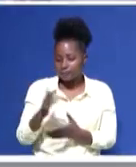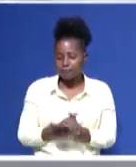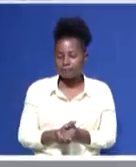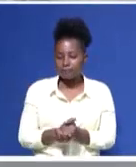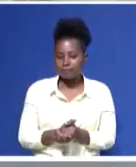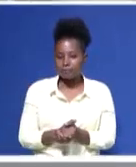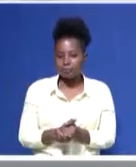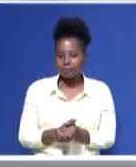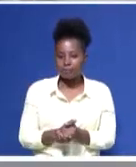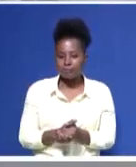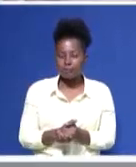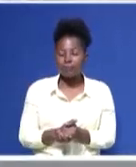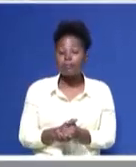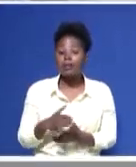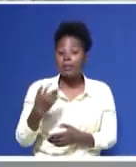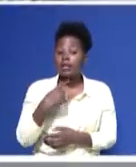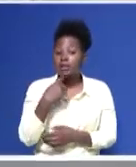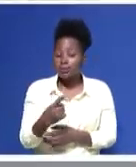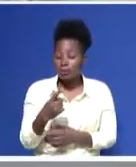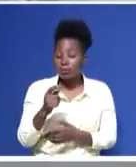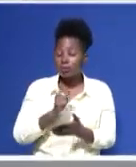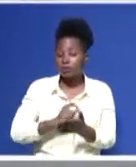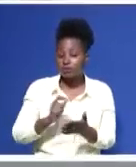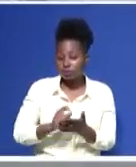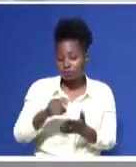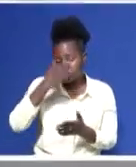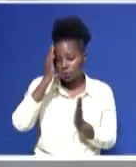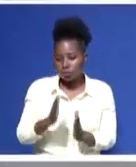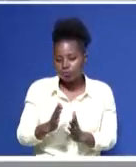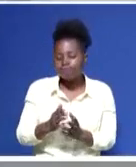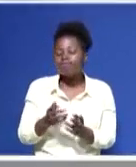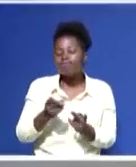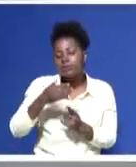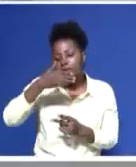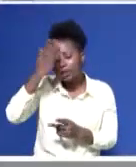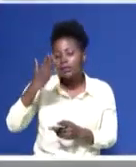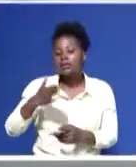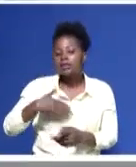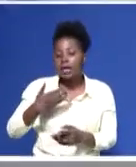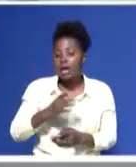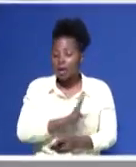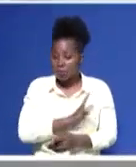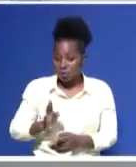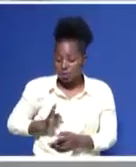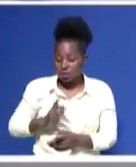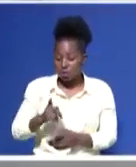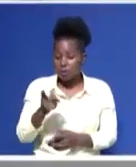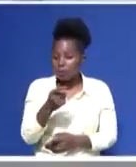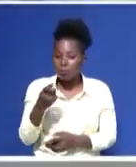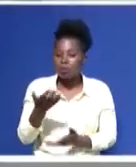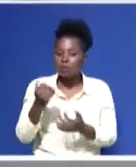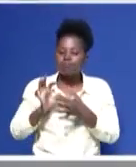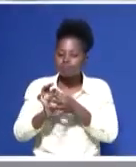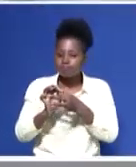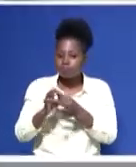Baada ya tamko la wanafunzi wa Chuo Kikuu cha Dar es Salaam DARUSO na serikali kutaka sasa bodi ya mikopo kushirikiana na DARUSO